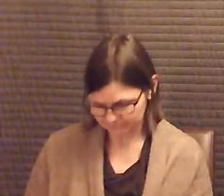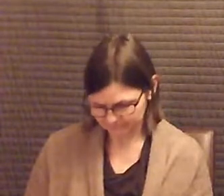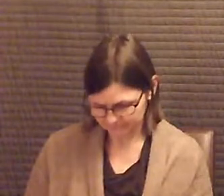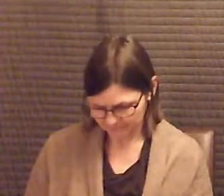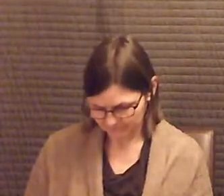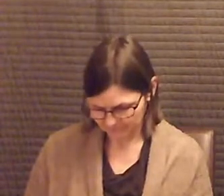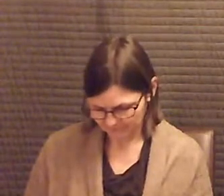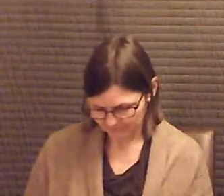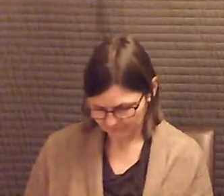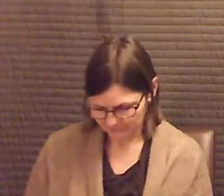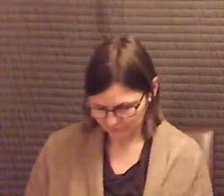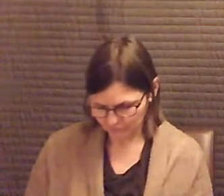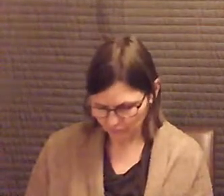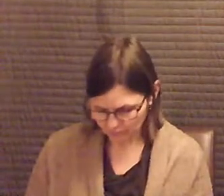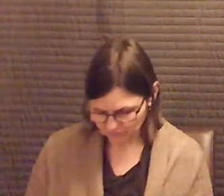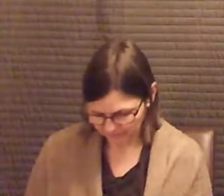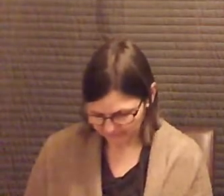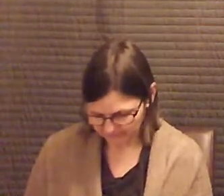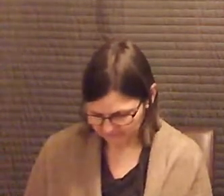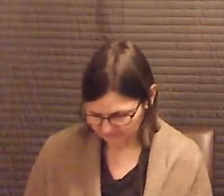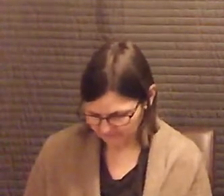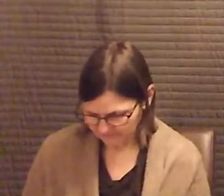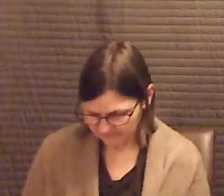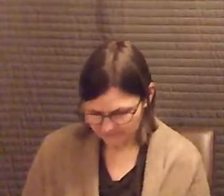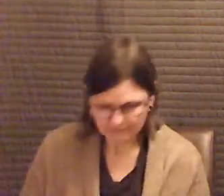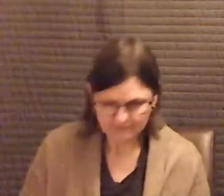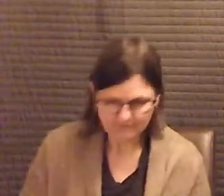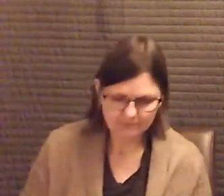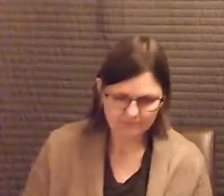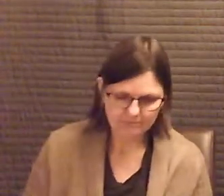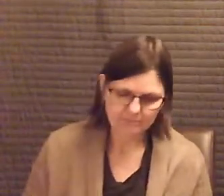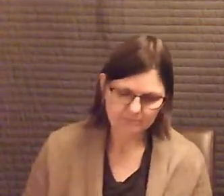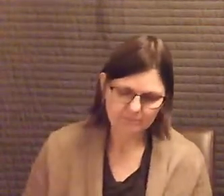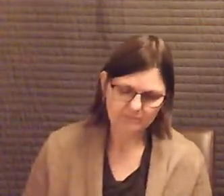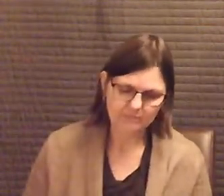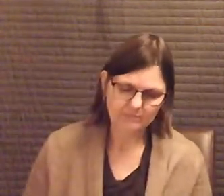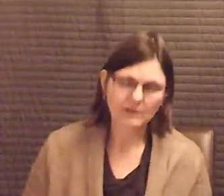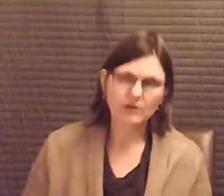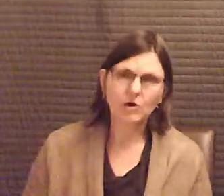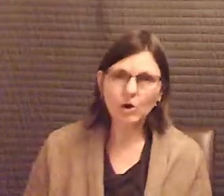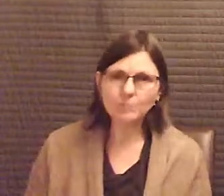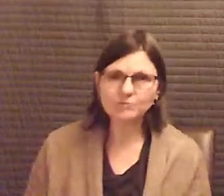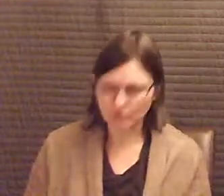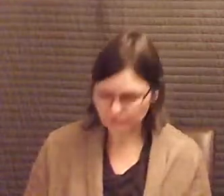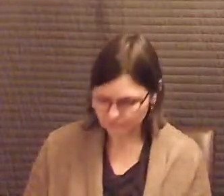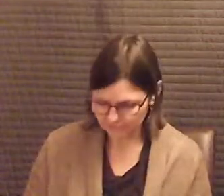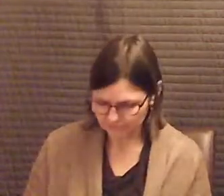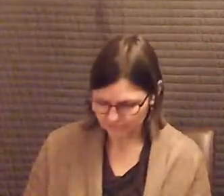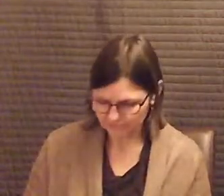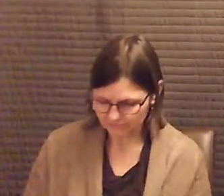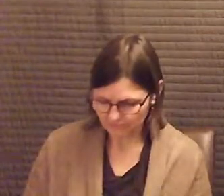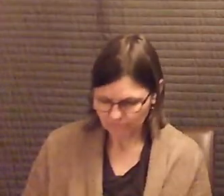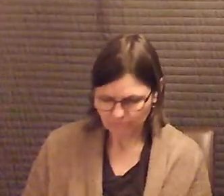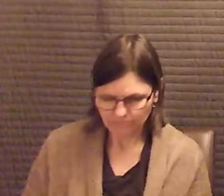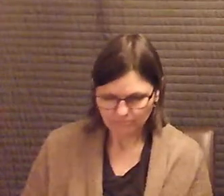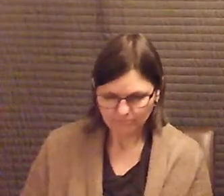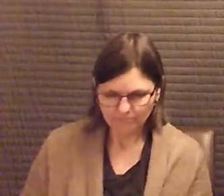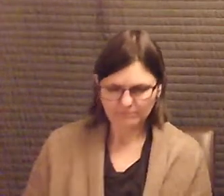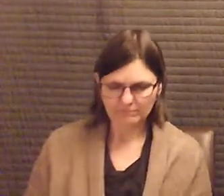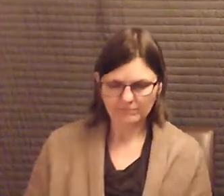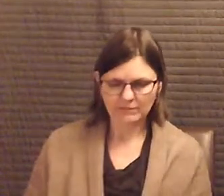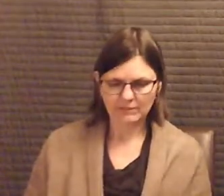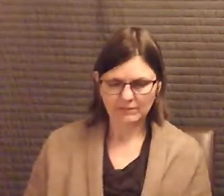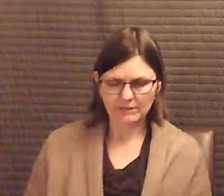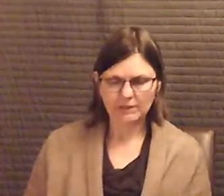want je had toen jozef at la rosa had stond en dat